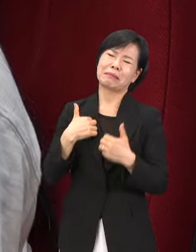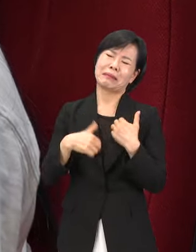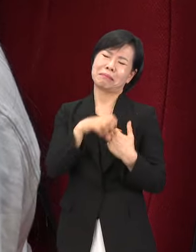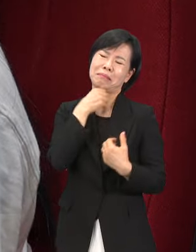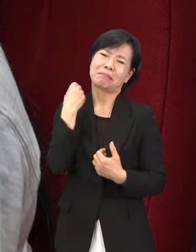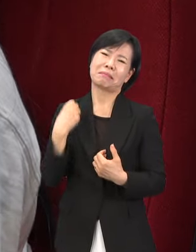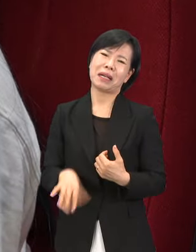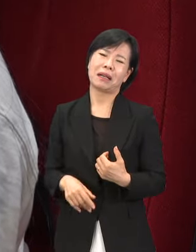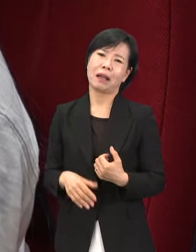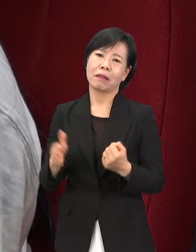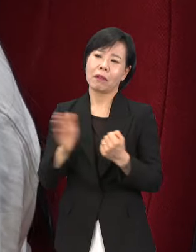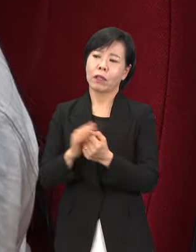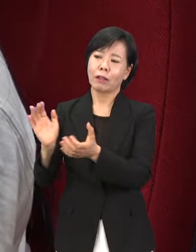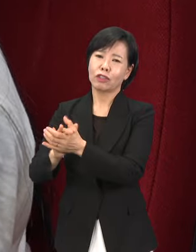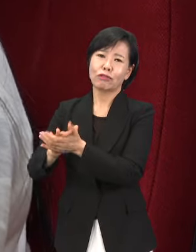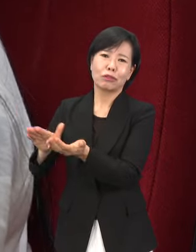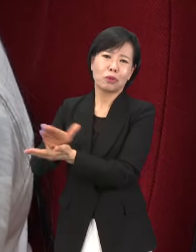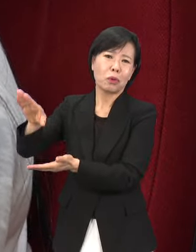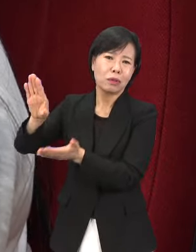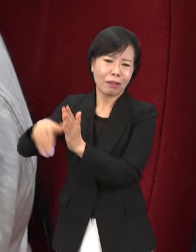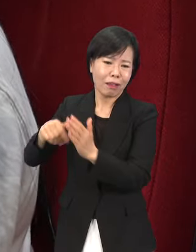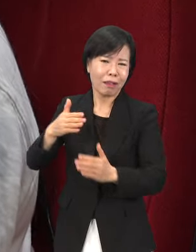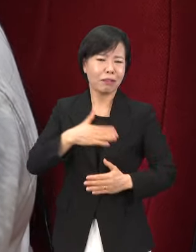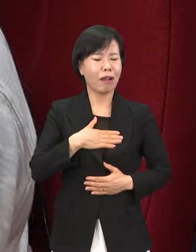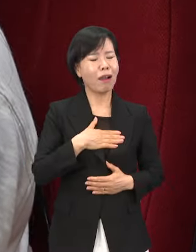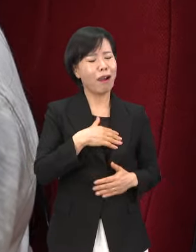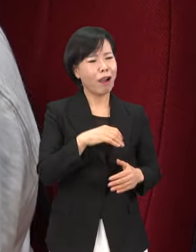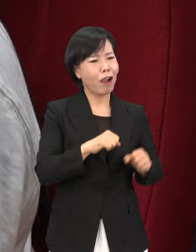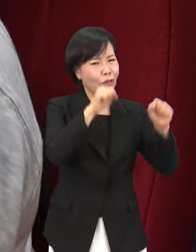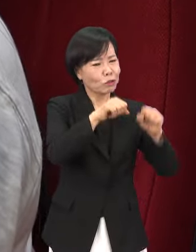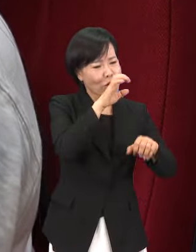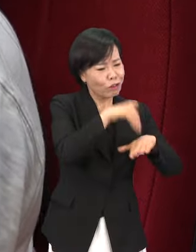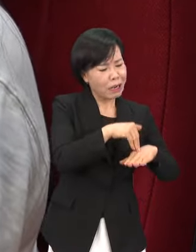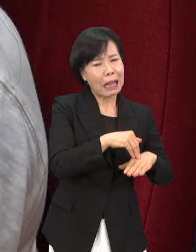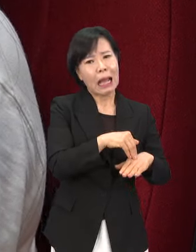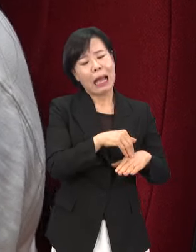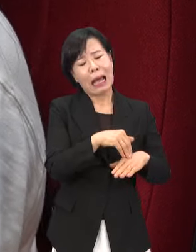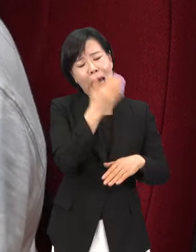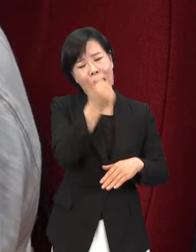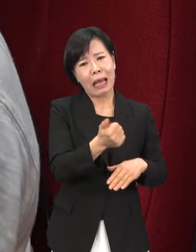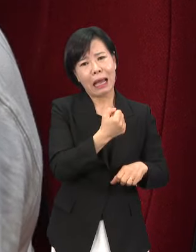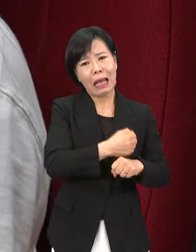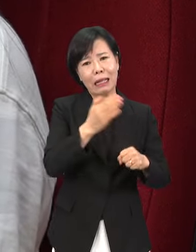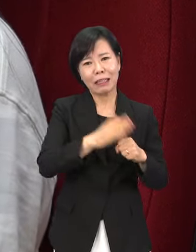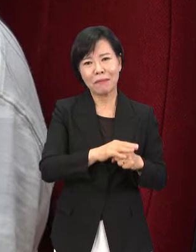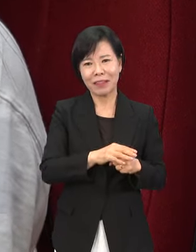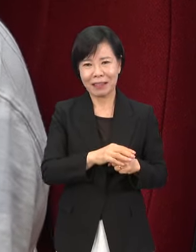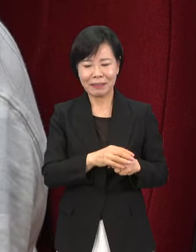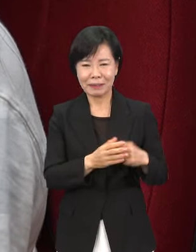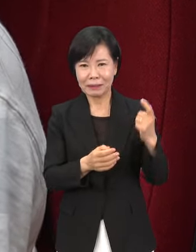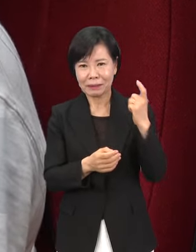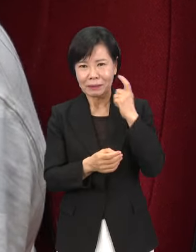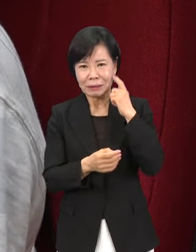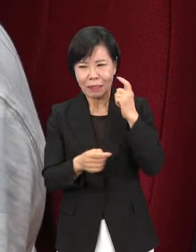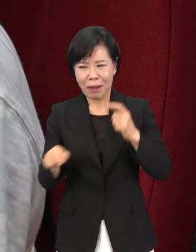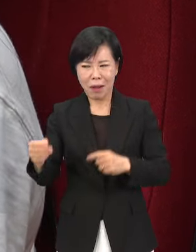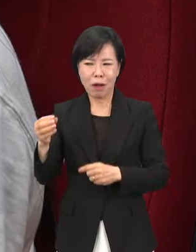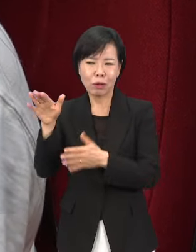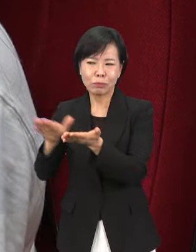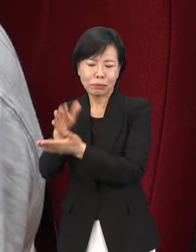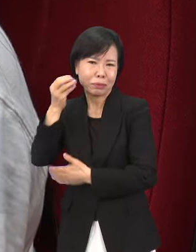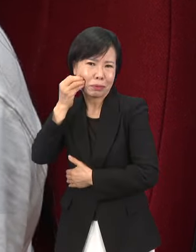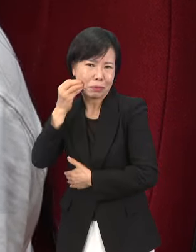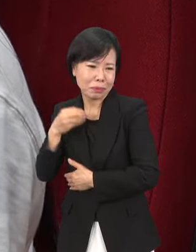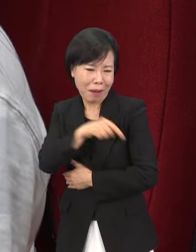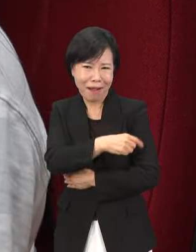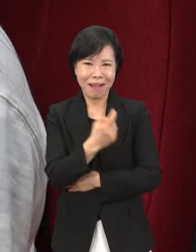못 느꼈었고 그래서 친구들은 다 놀러 다니는데 난 맨날 운동해야 되니까 그래서 그런 데서도 너무